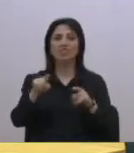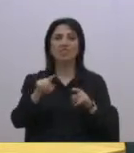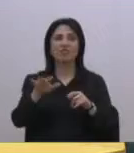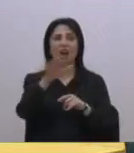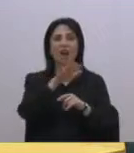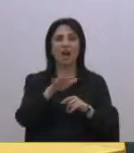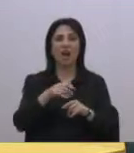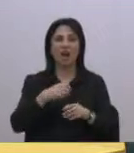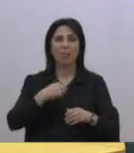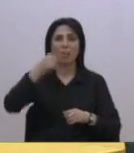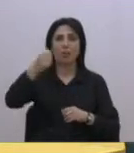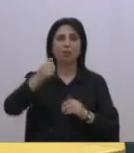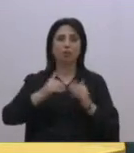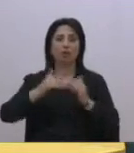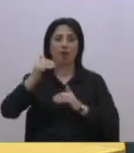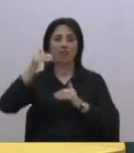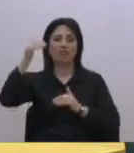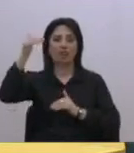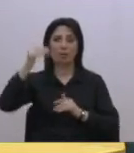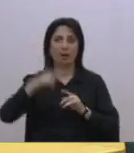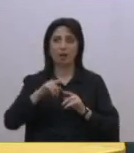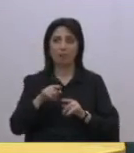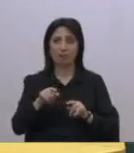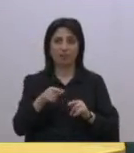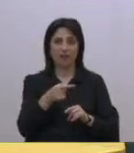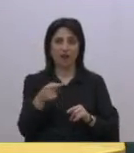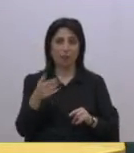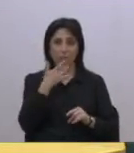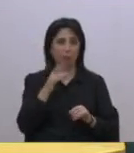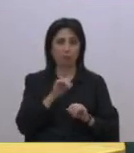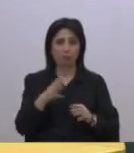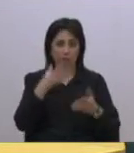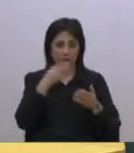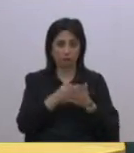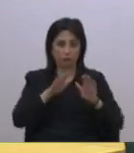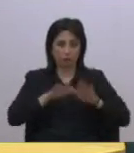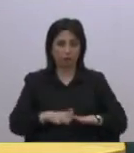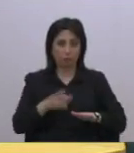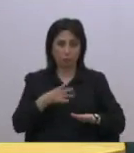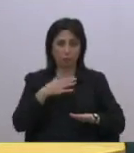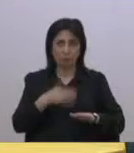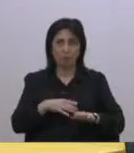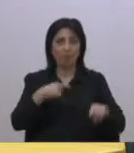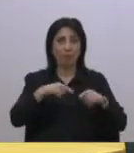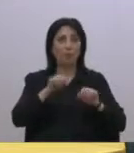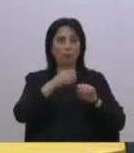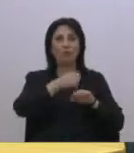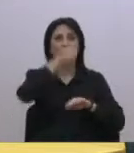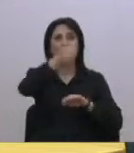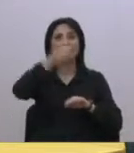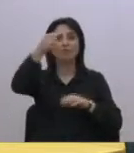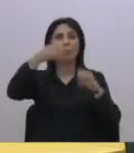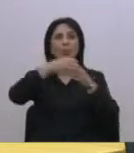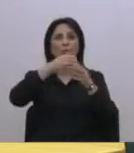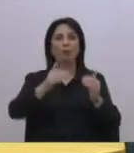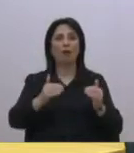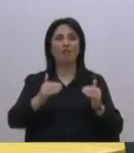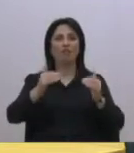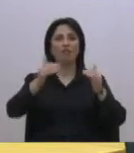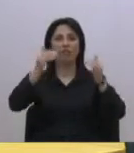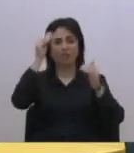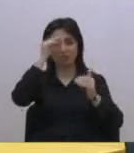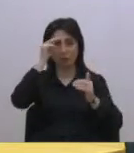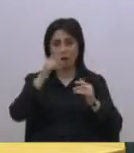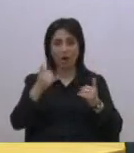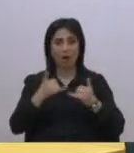გარემოში ავიმაღლოთ კვალიფიკაცია. აი ეს გამორიცხულია პოლიტიკოსებისთვის, ისე მაგალითად ფეხბურთელებისთვის რაც შესაძლებელია, ჩვენ ამის შესაძლებლობა